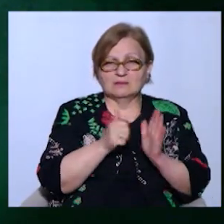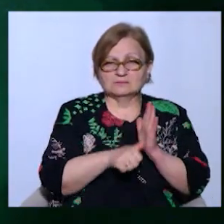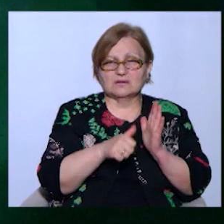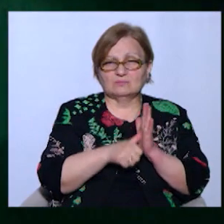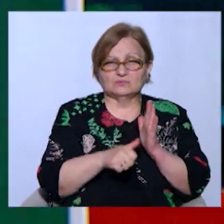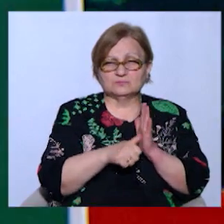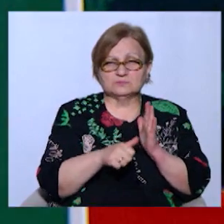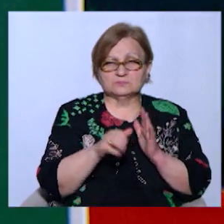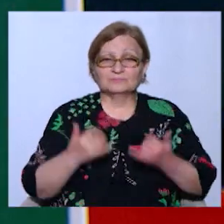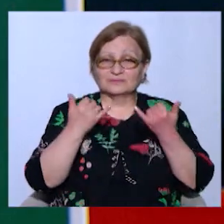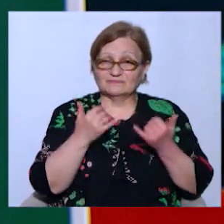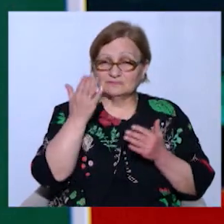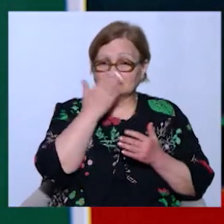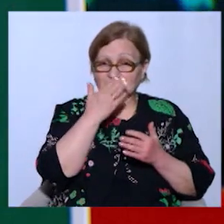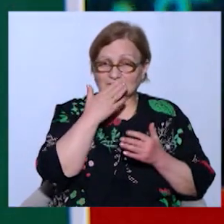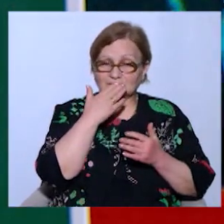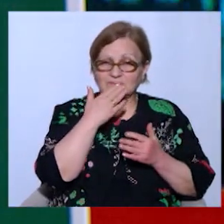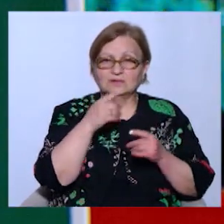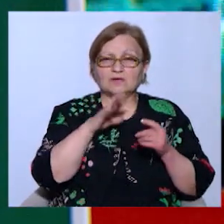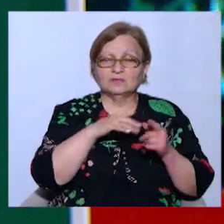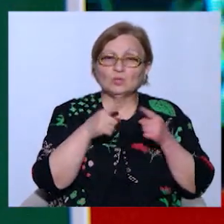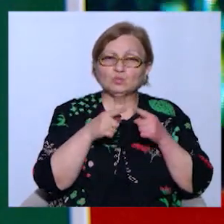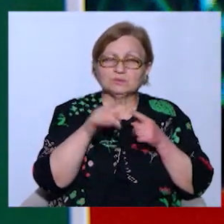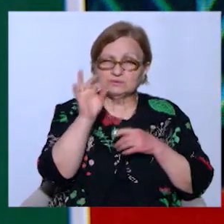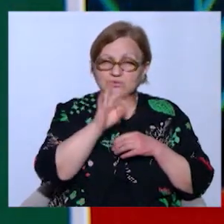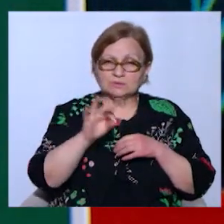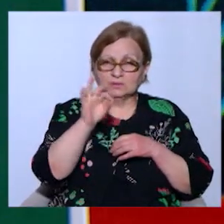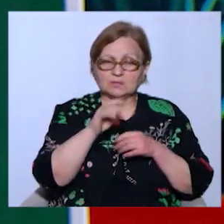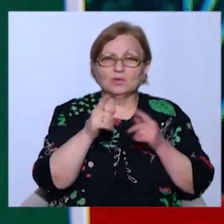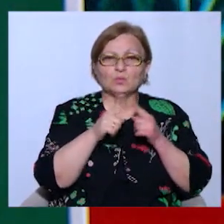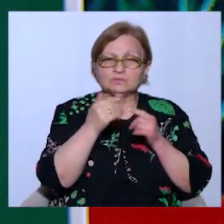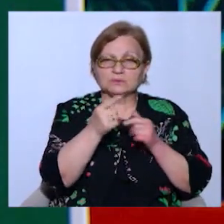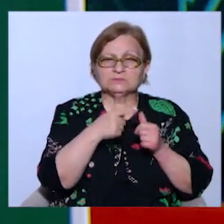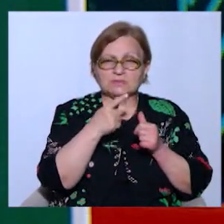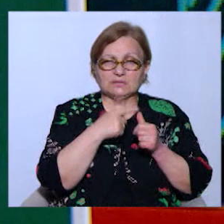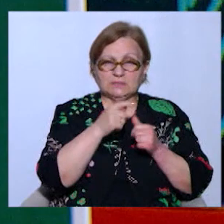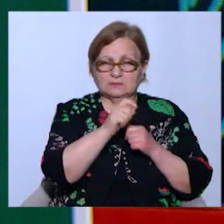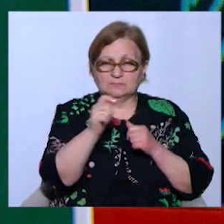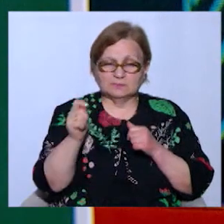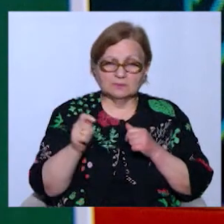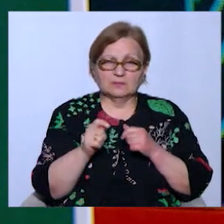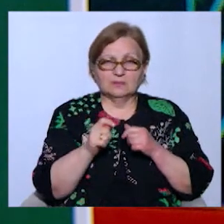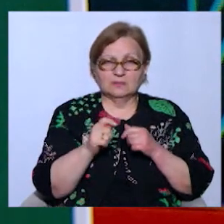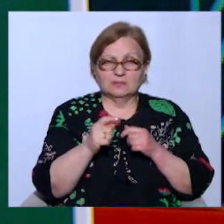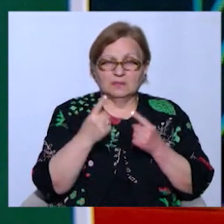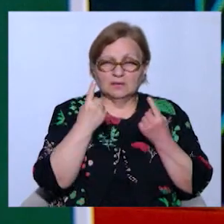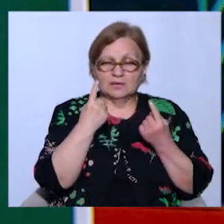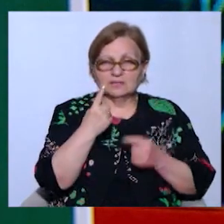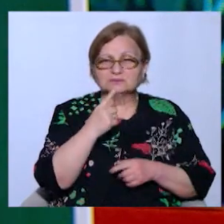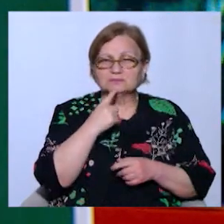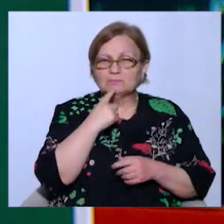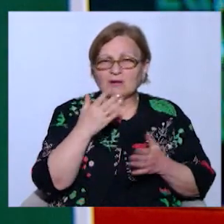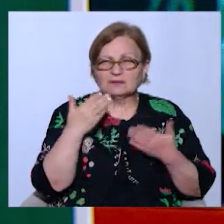60 გრადუსი. დღევანდელი გაკვეთილი იყო კუთხის შესახებ, კუთხის სახეები და ერთი მარტივი